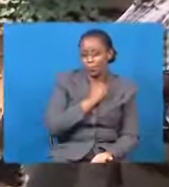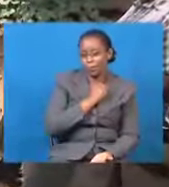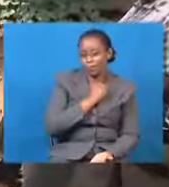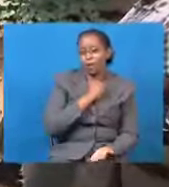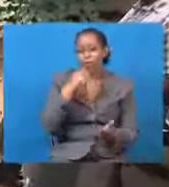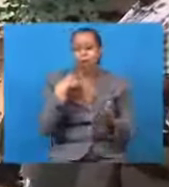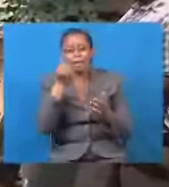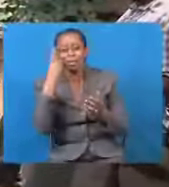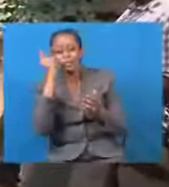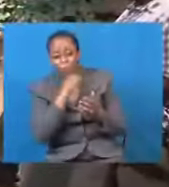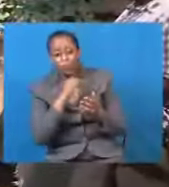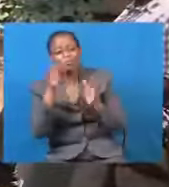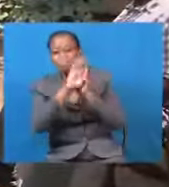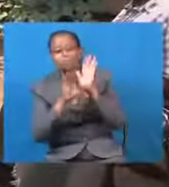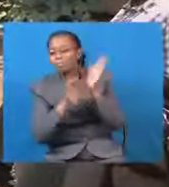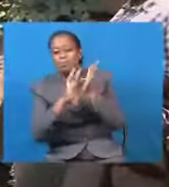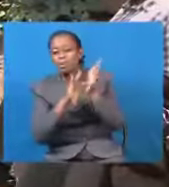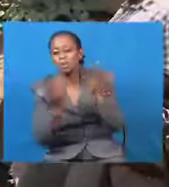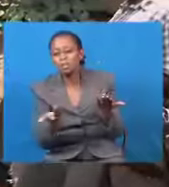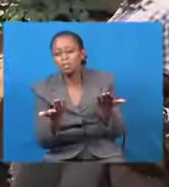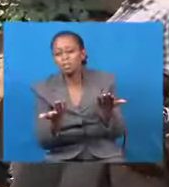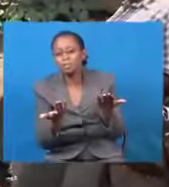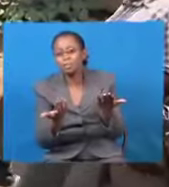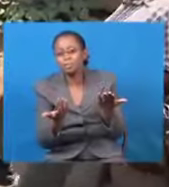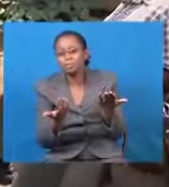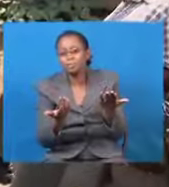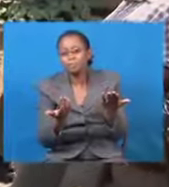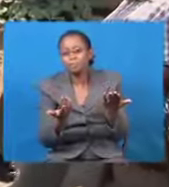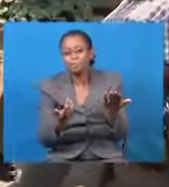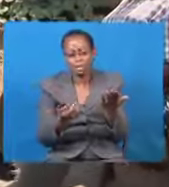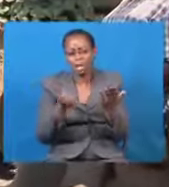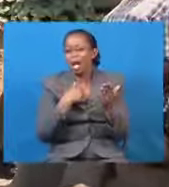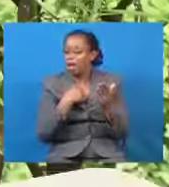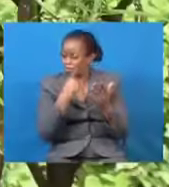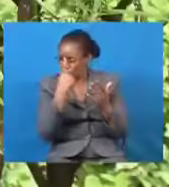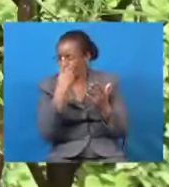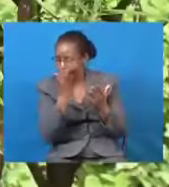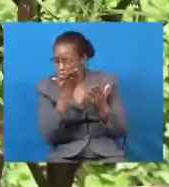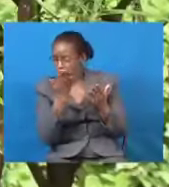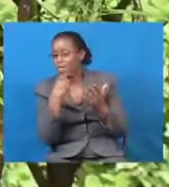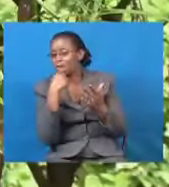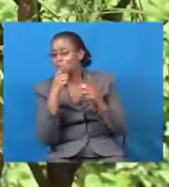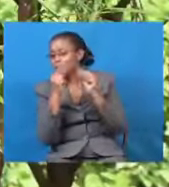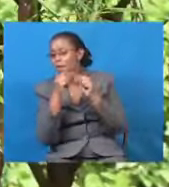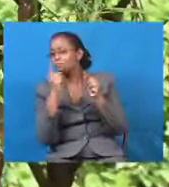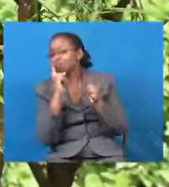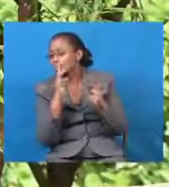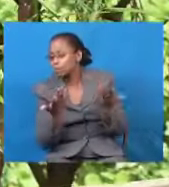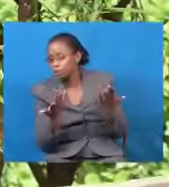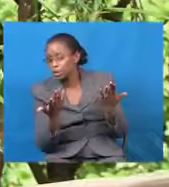rasimu au kilelezo cha katiba nini nini Nisomee nisikee Iye nye inasema